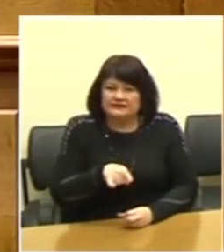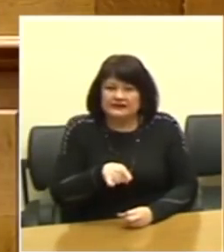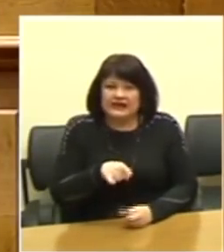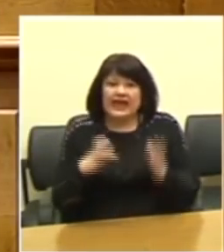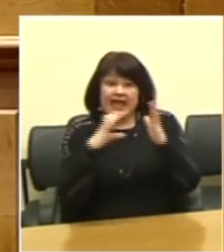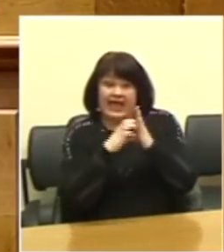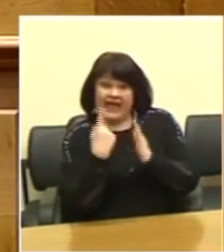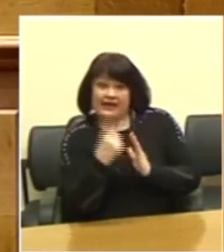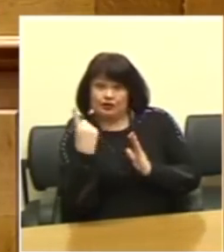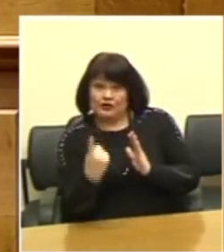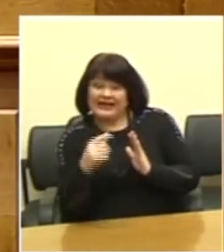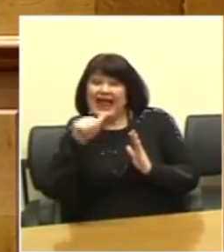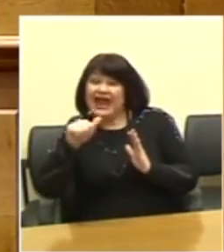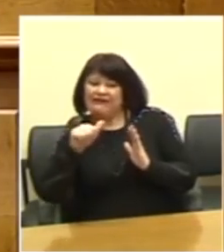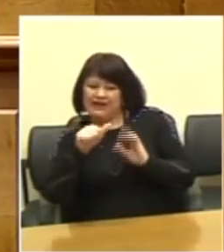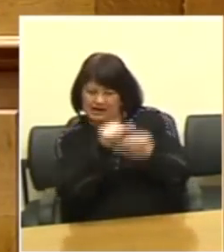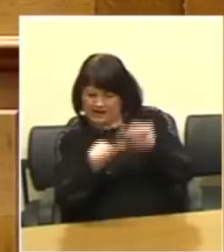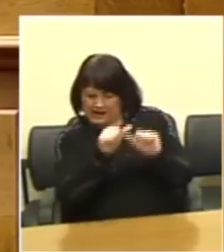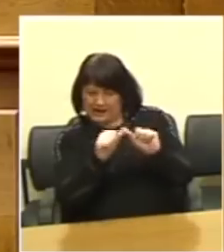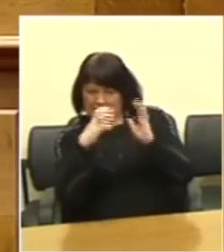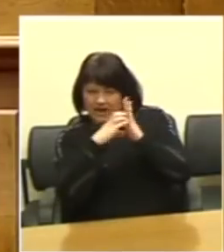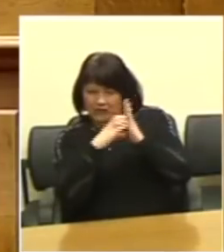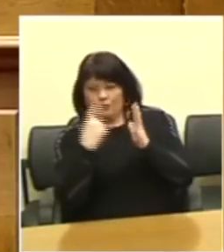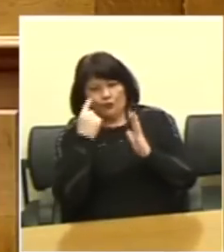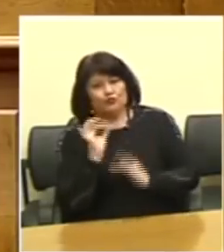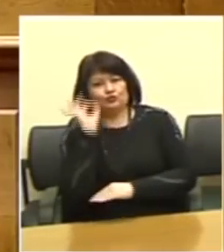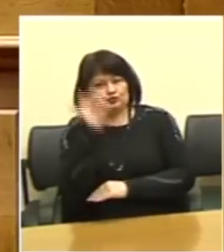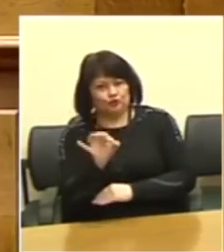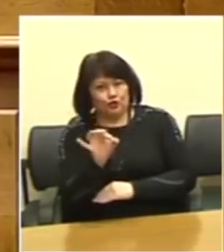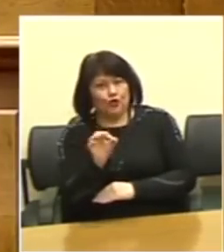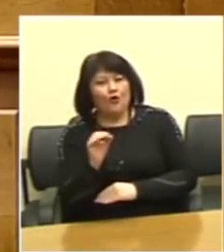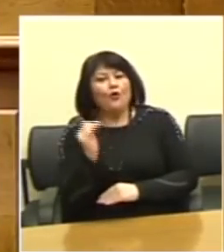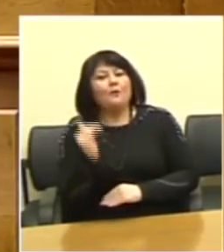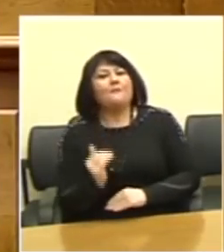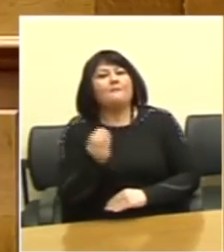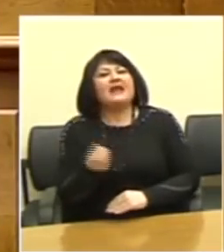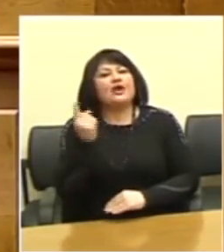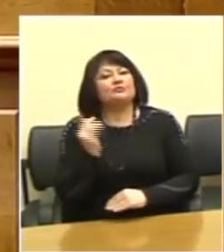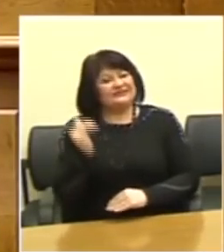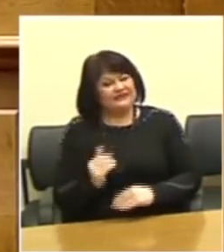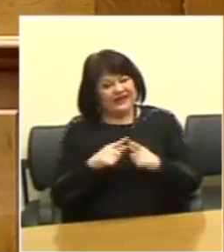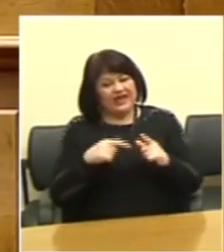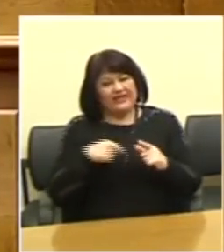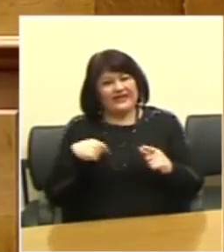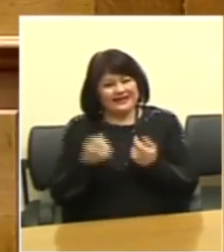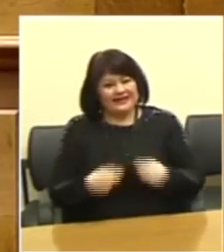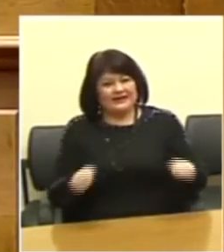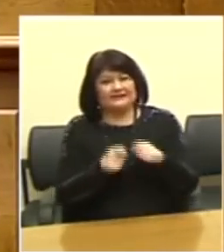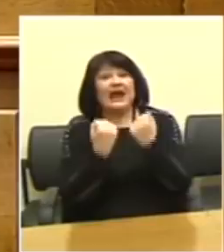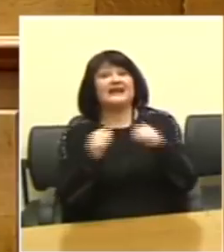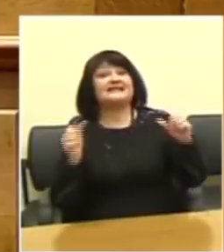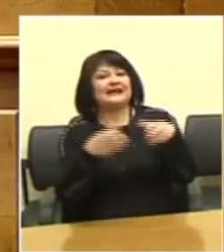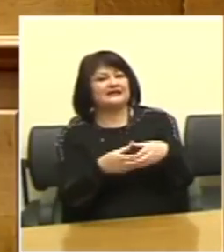άρθρου 101α με στόχο να αναδεικνύονται με μικρότερη πλειοψηφία οι διοικήσεις των ανεξάρτητων